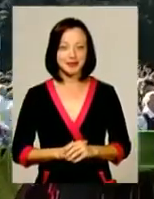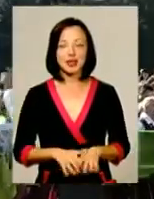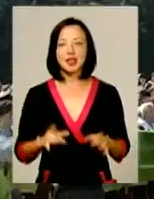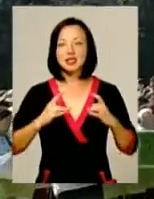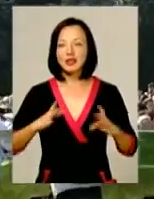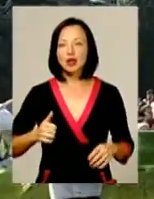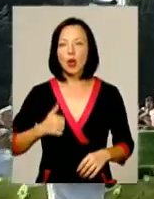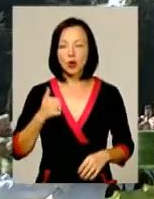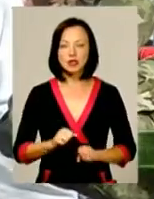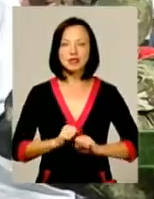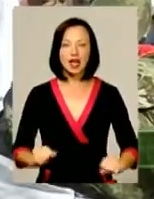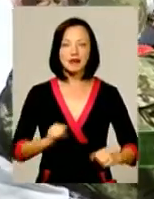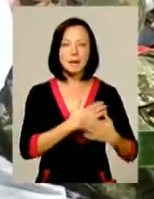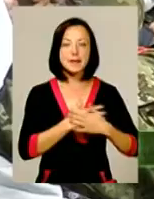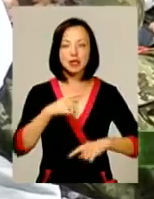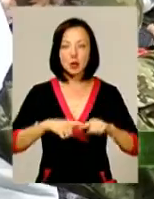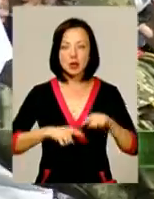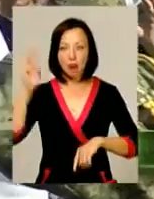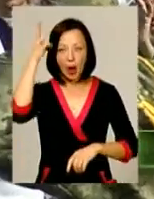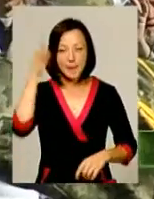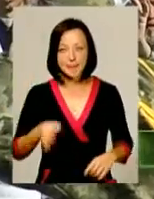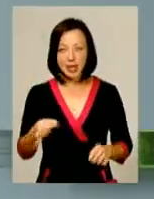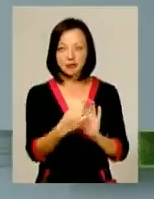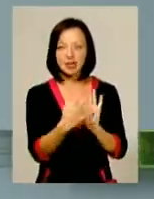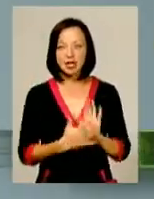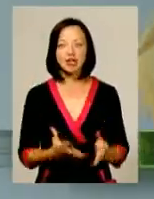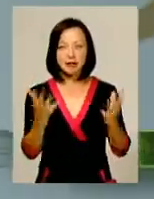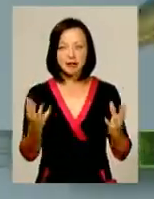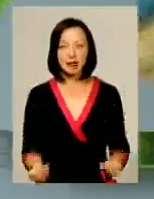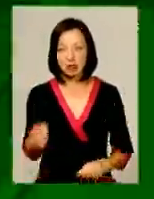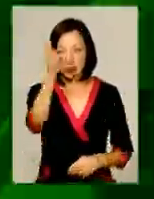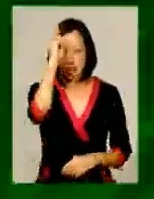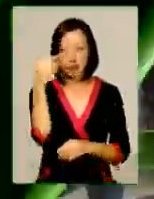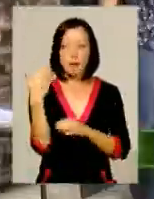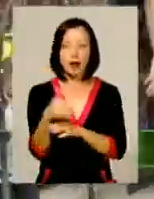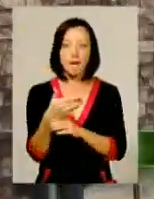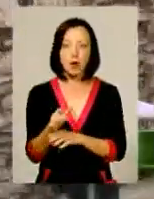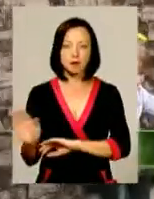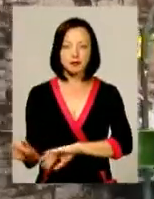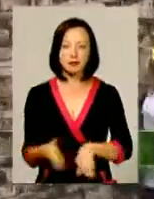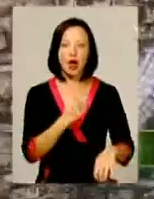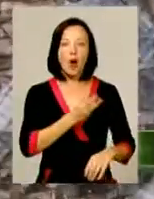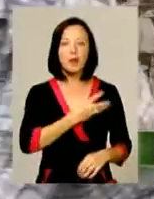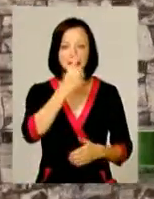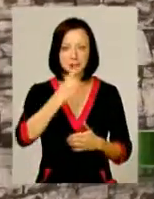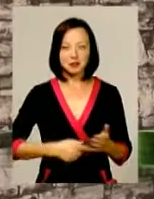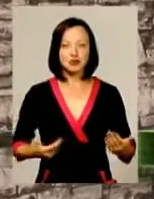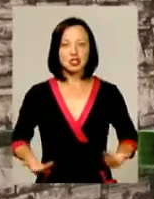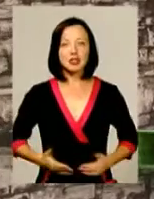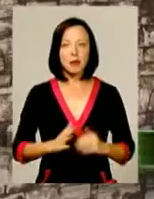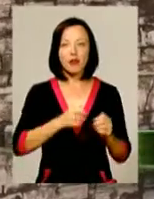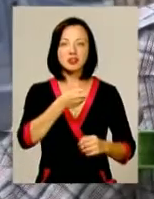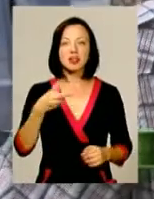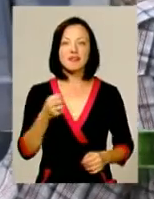Свято гордості, звитяги і патріотизму Хмельниччина відзначила День державного прапора. Оптиміст у житті та професіонал у